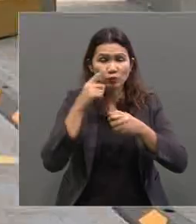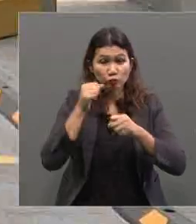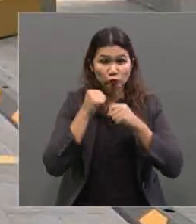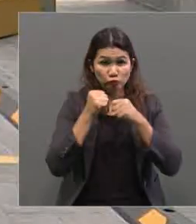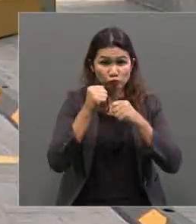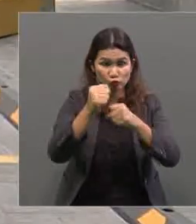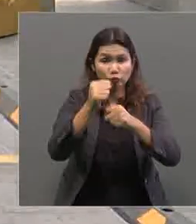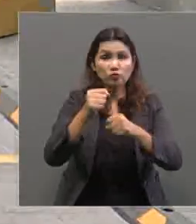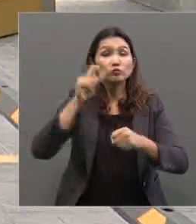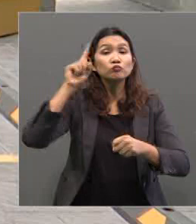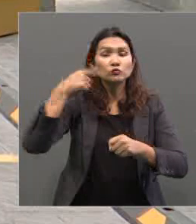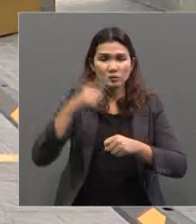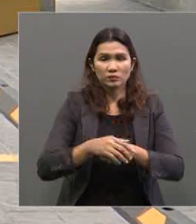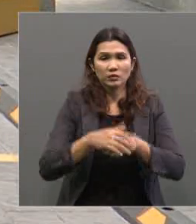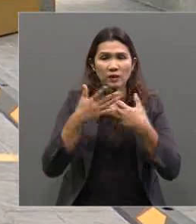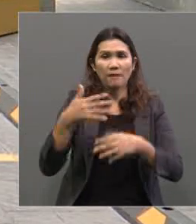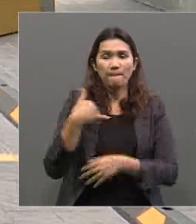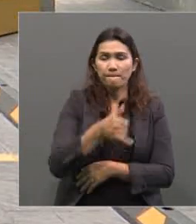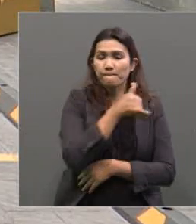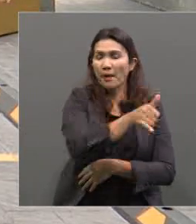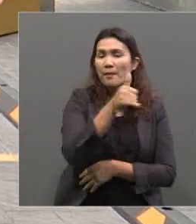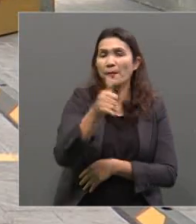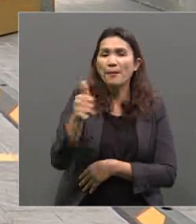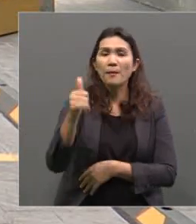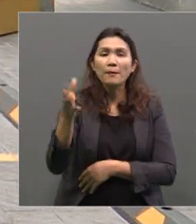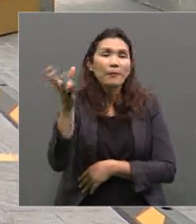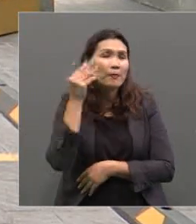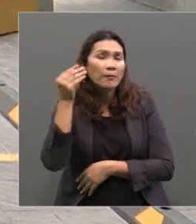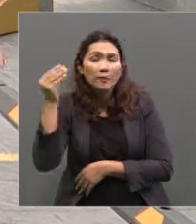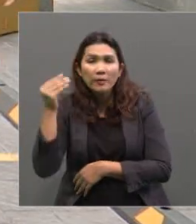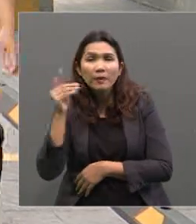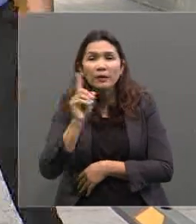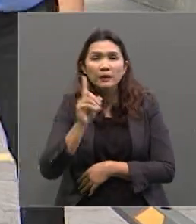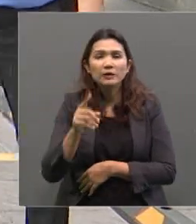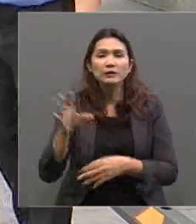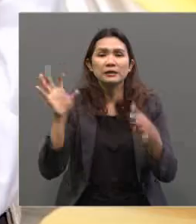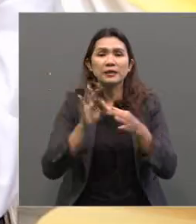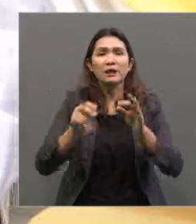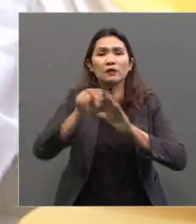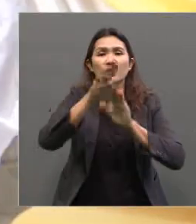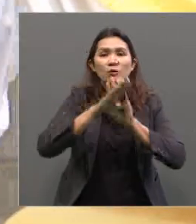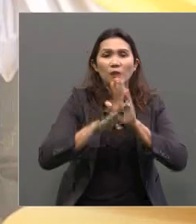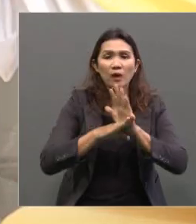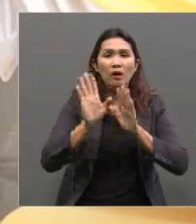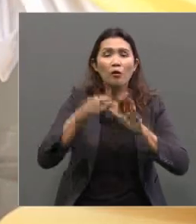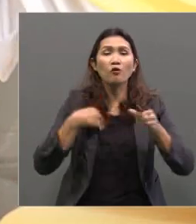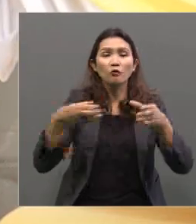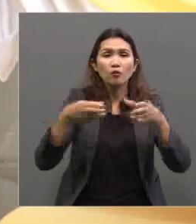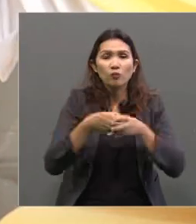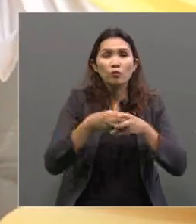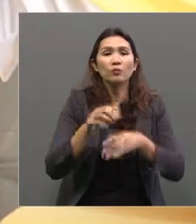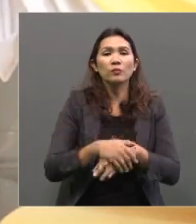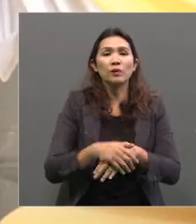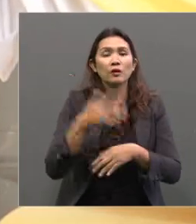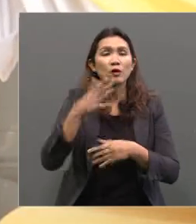ตรีไทยจะทีมออกเดินทางไปรับฟังปัญหาในพื้นที่ครับโดยเน้นการต่อยอดนโยบายสำคัญของพรรคเช่นนโย